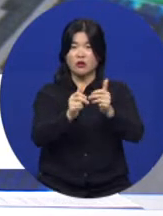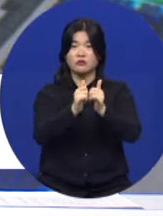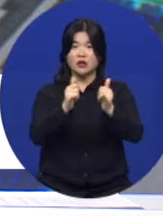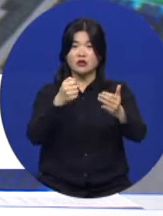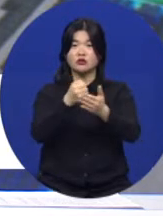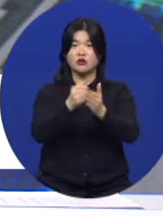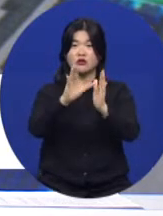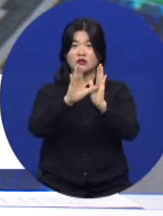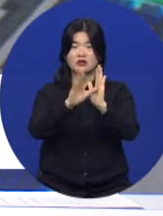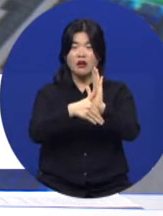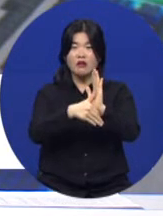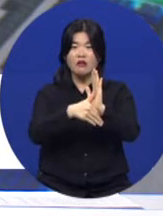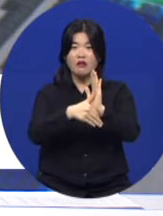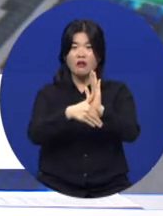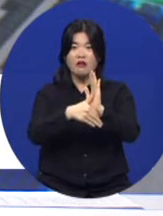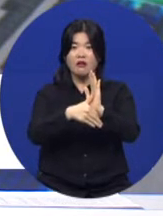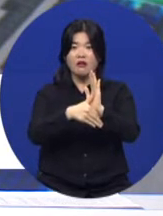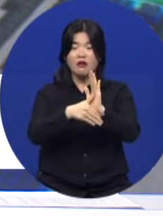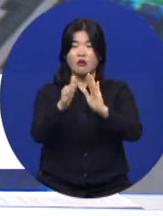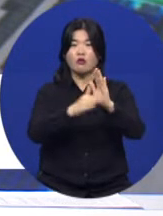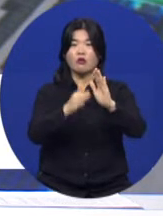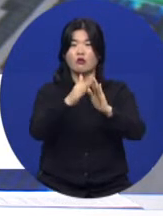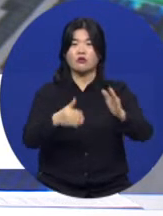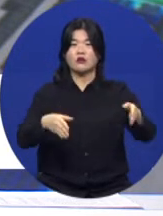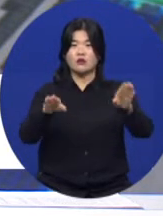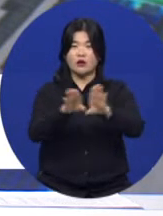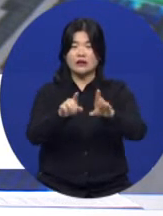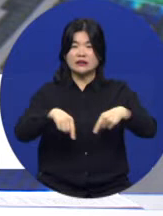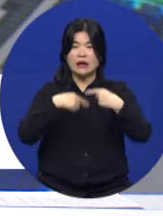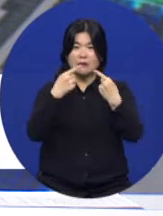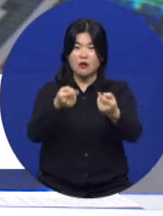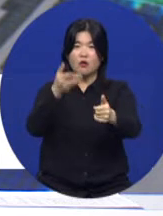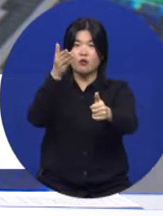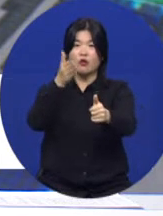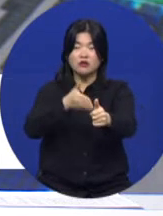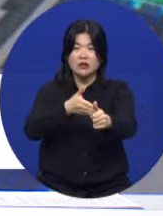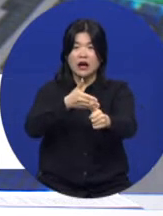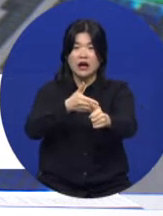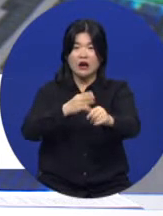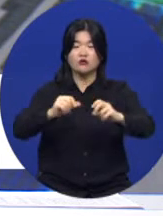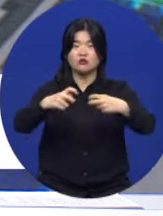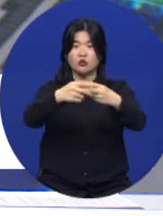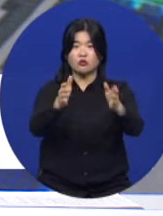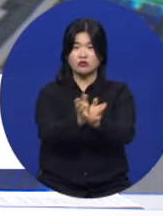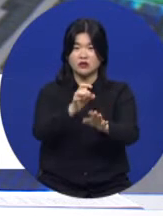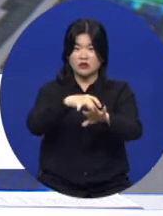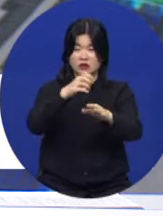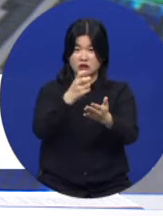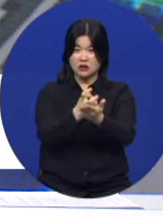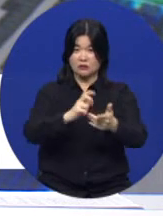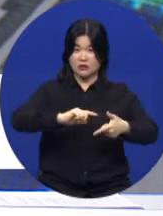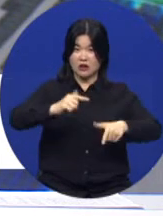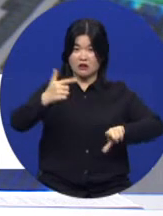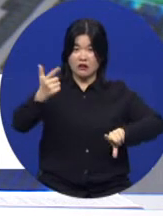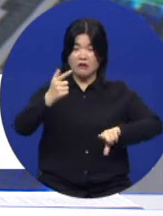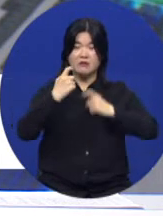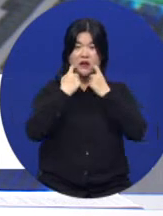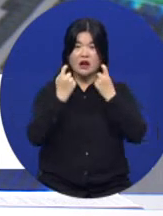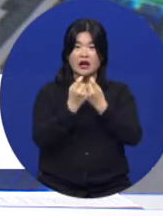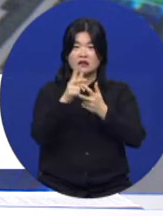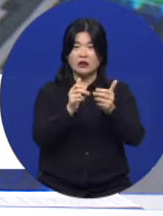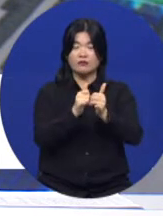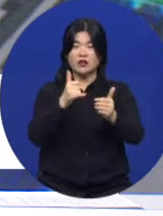사업자를 선정하는 과정에서 이 공공기관의 참여를 권장하는 국토부의 지침과 다르게 민간